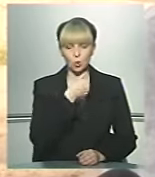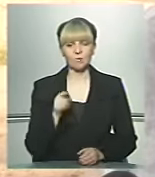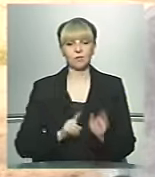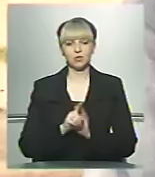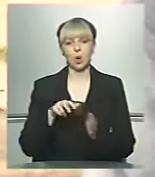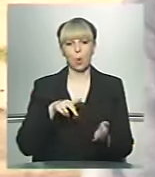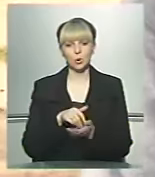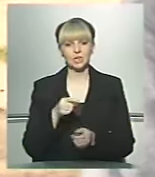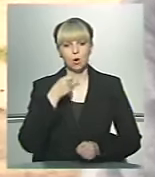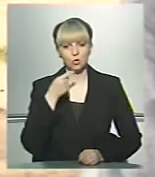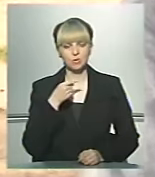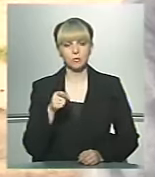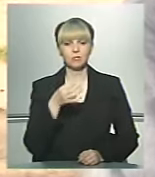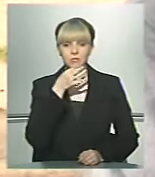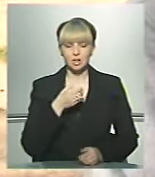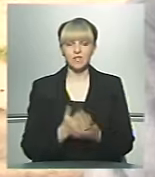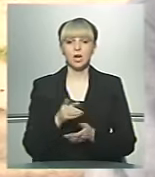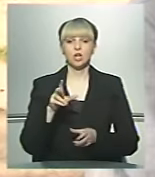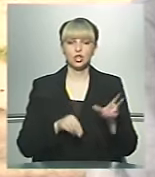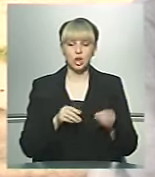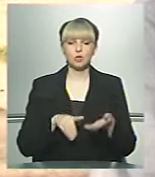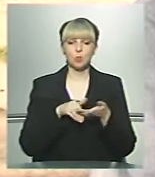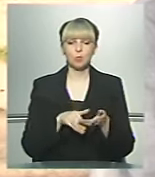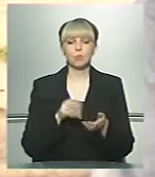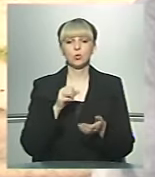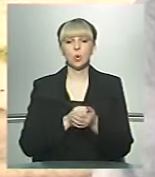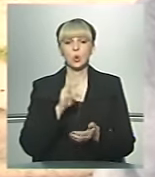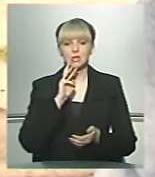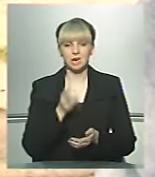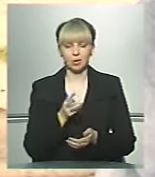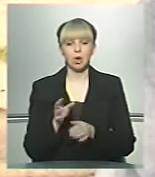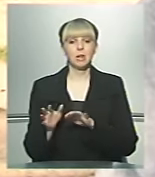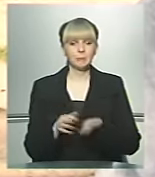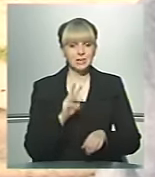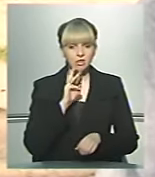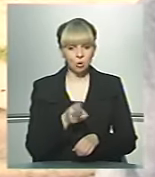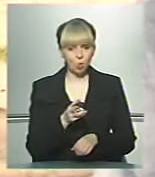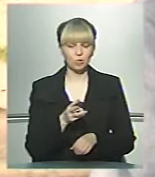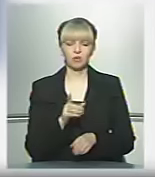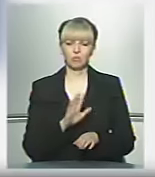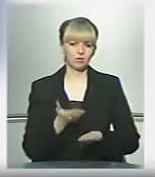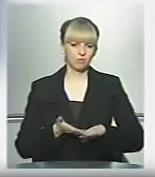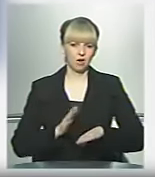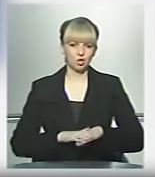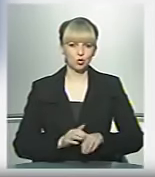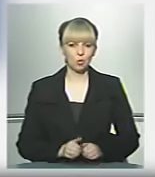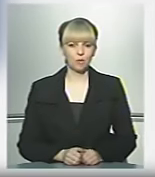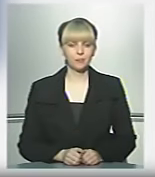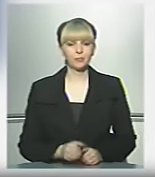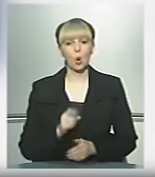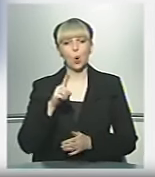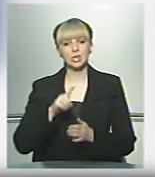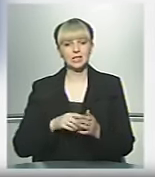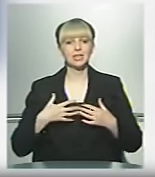ходити, і розмовляти. Нам сказали, ви маєте шанс допомогти дитині до 3 років. Тобто після 3 років вам буде дуже важко. Від надії